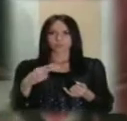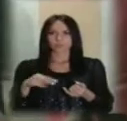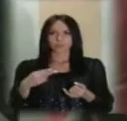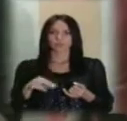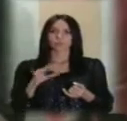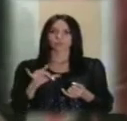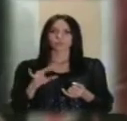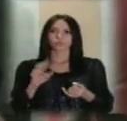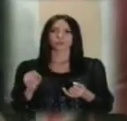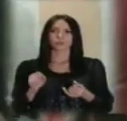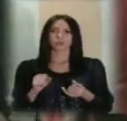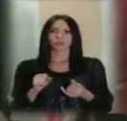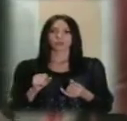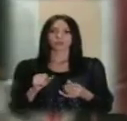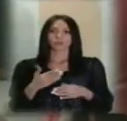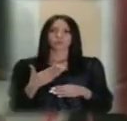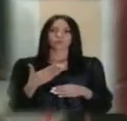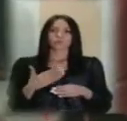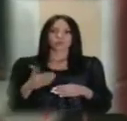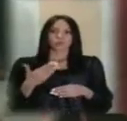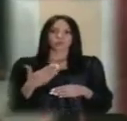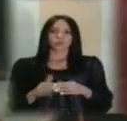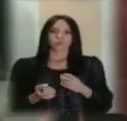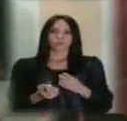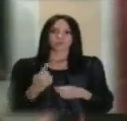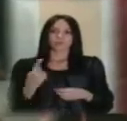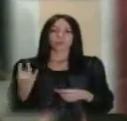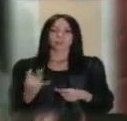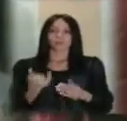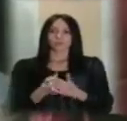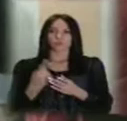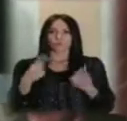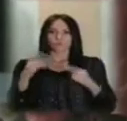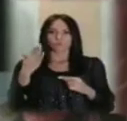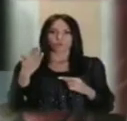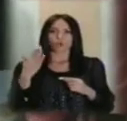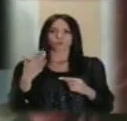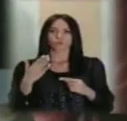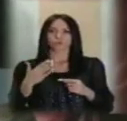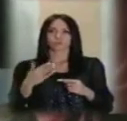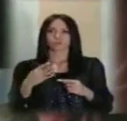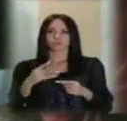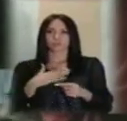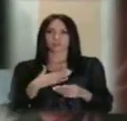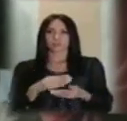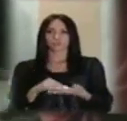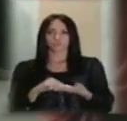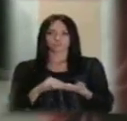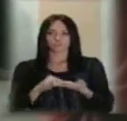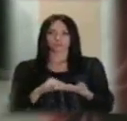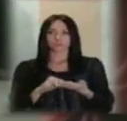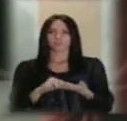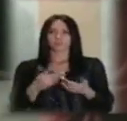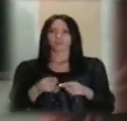ну, поступово з'являється інтерес до творчості знаних письменників, таких як Андрій